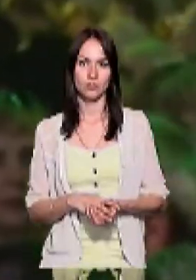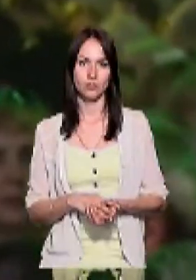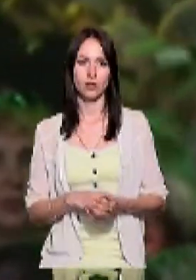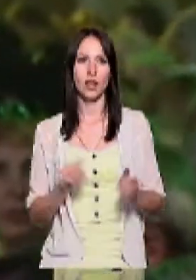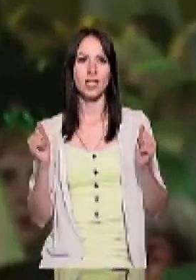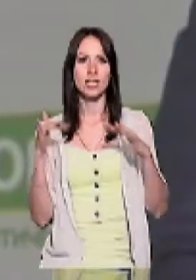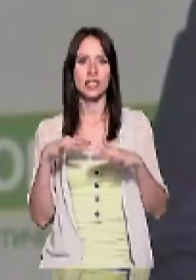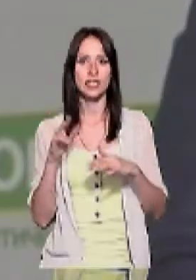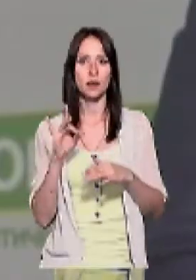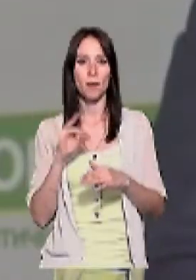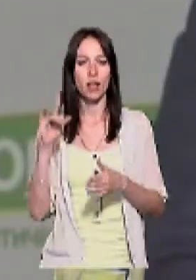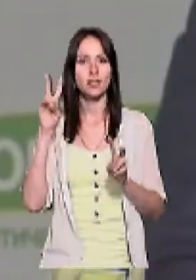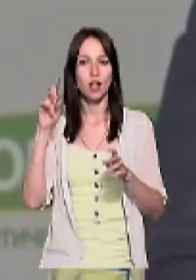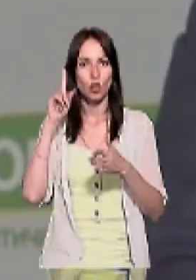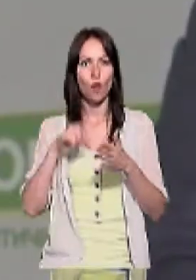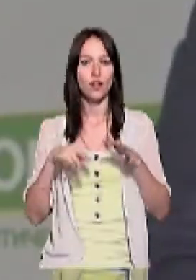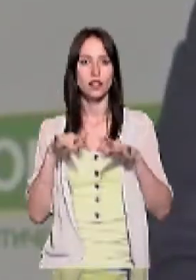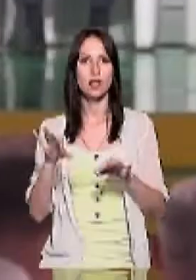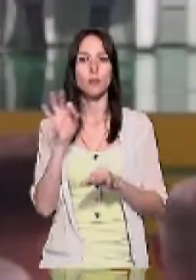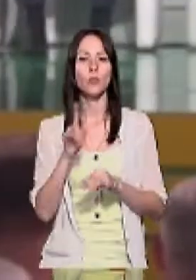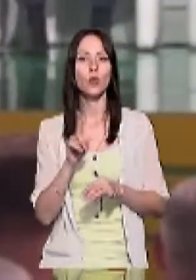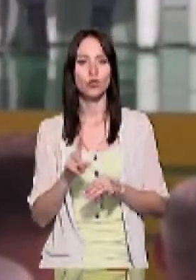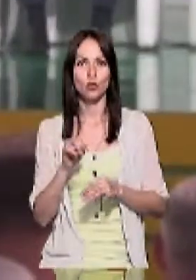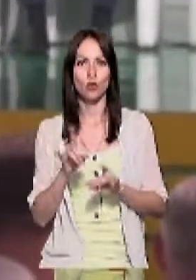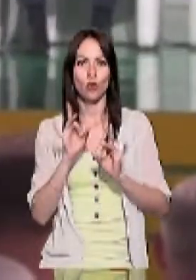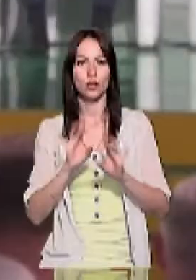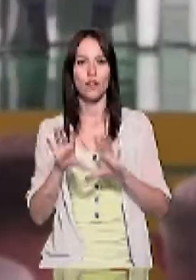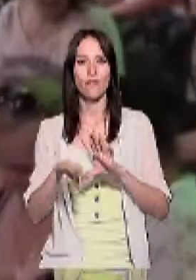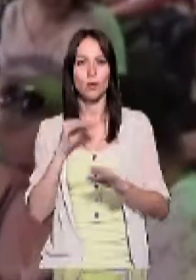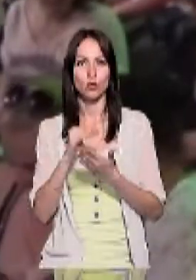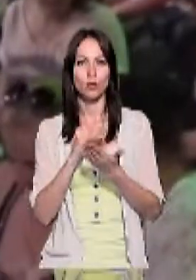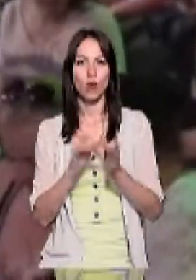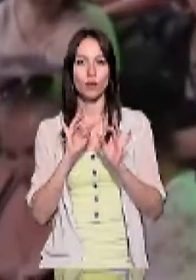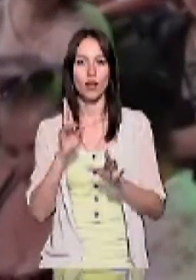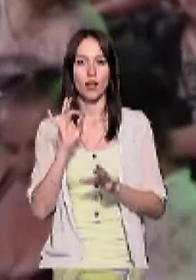З'їзд партії «Довіряй ділам». Що про виборчу програму розповіли Кернес та Труханов?